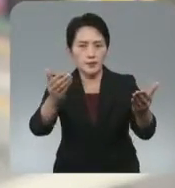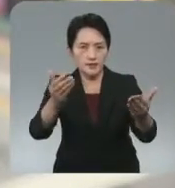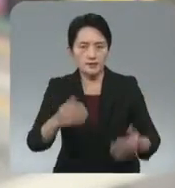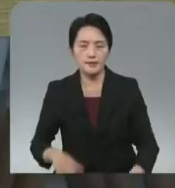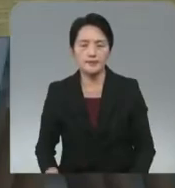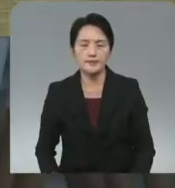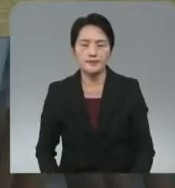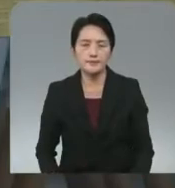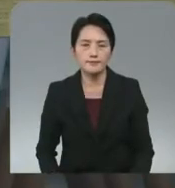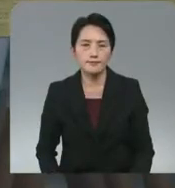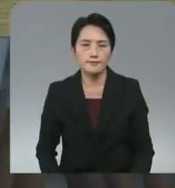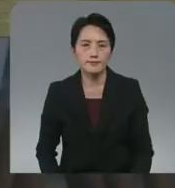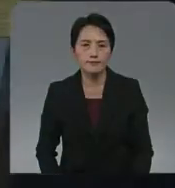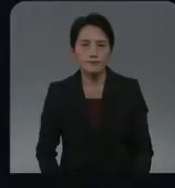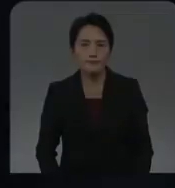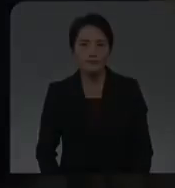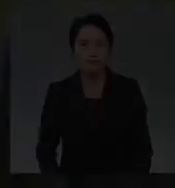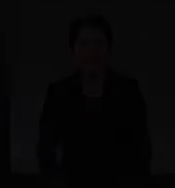để đưa ra phương án điều chỉnh lệnh tặng cách xã hội mới